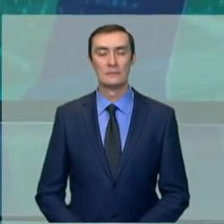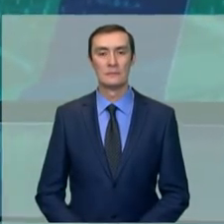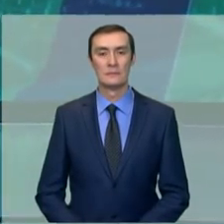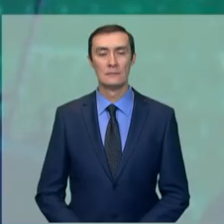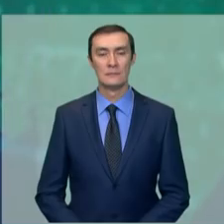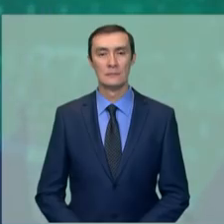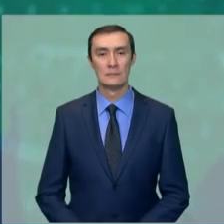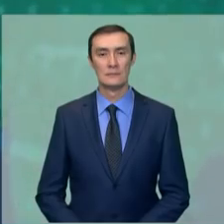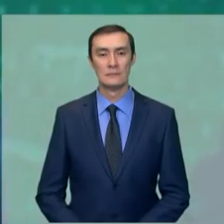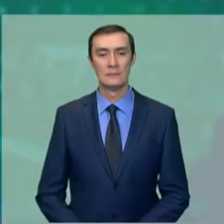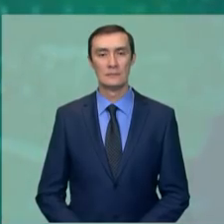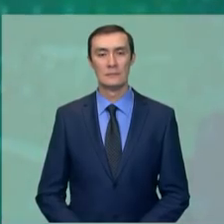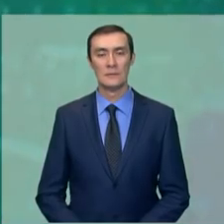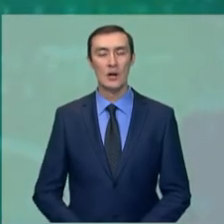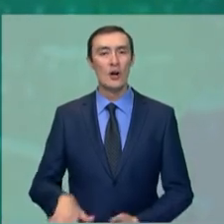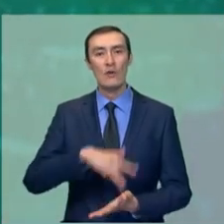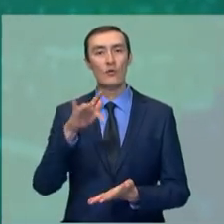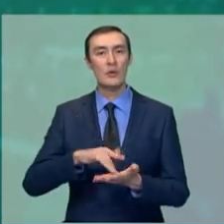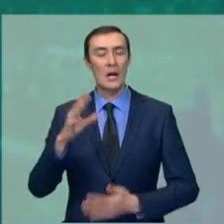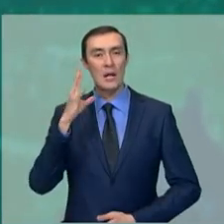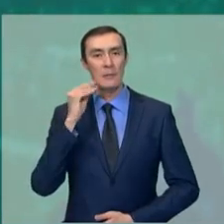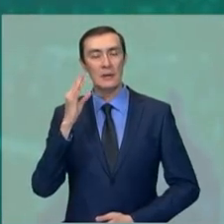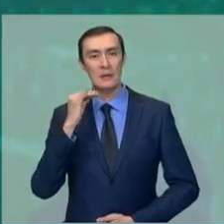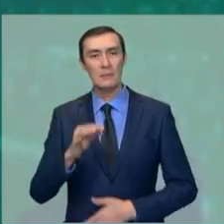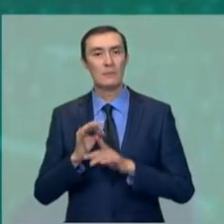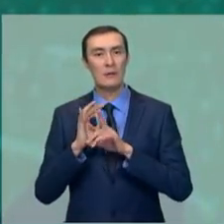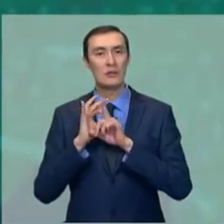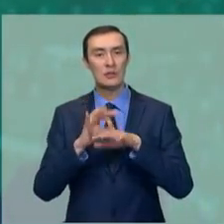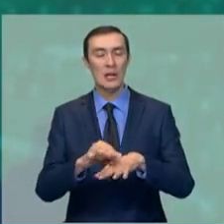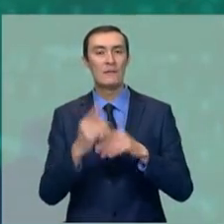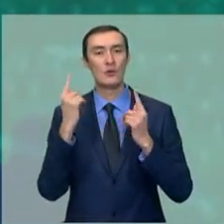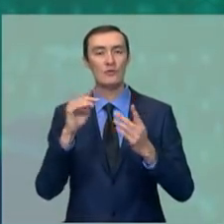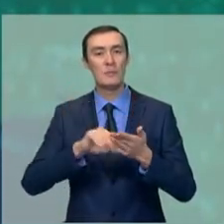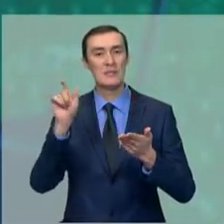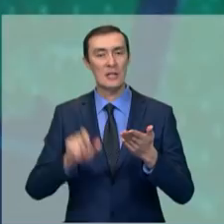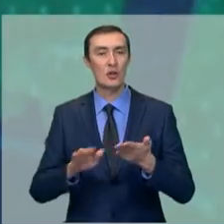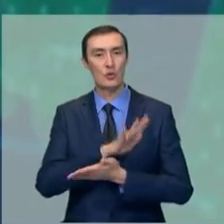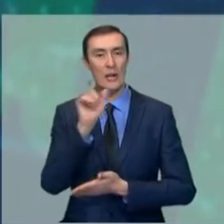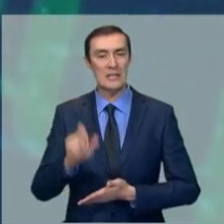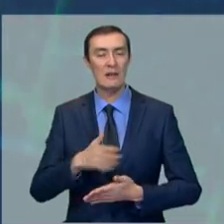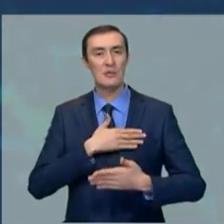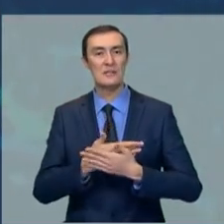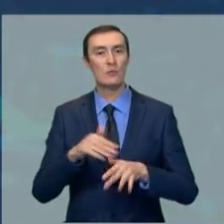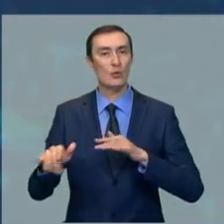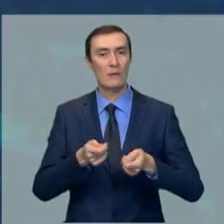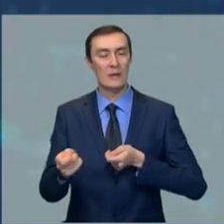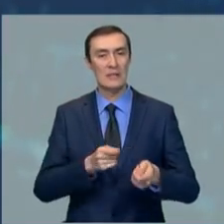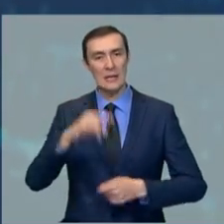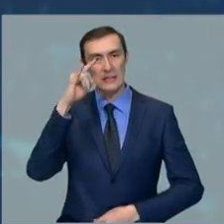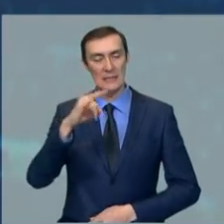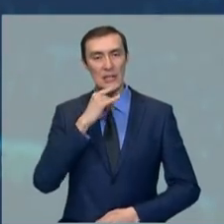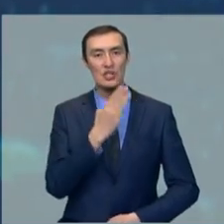Исраилов. В Алматы простились с выдающимся писателем и журналистом, общественным деятелем